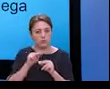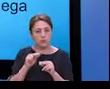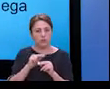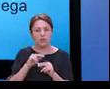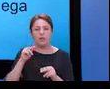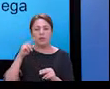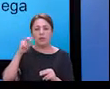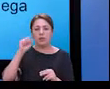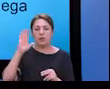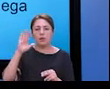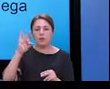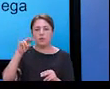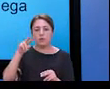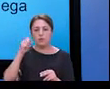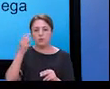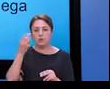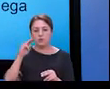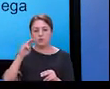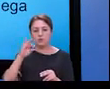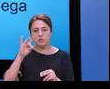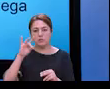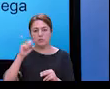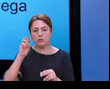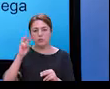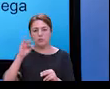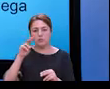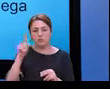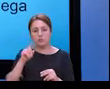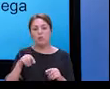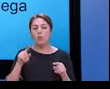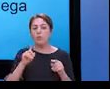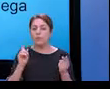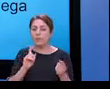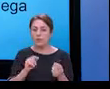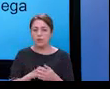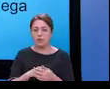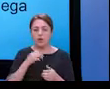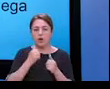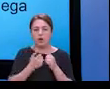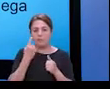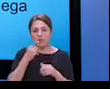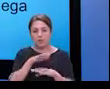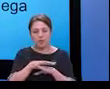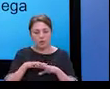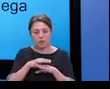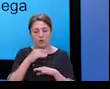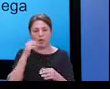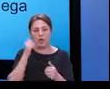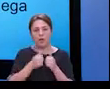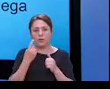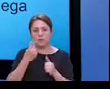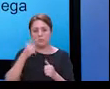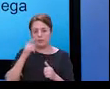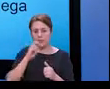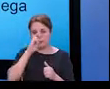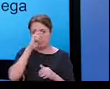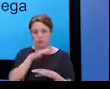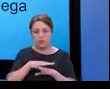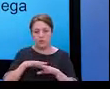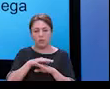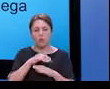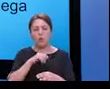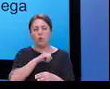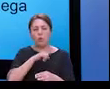o'sha davrlashtirish ibtidoiy jamoat tuzumidan boshlanadi. Har bir xalq, har bir davlatning xalqi o'z